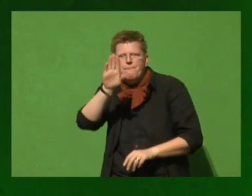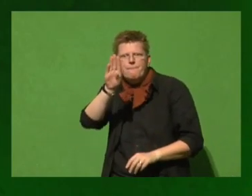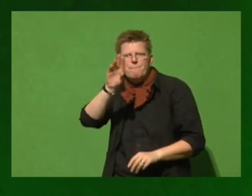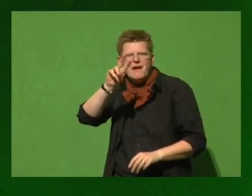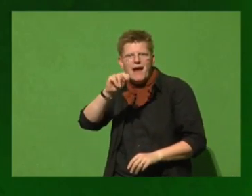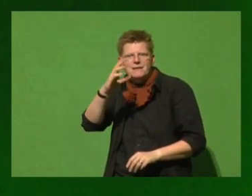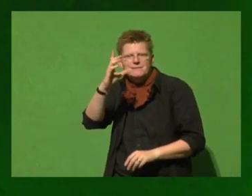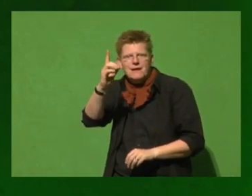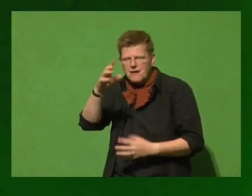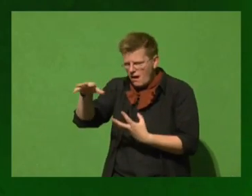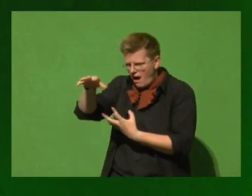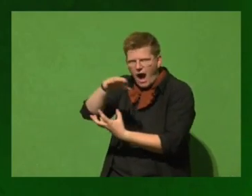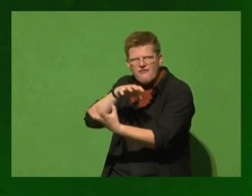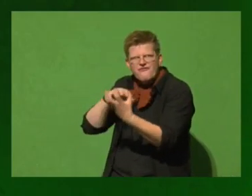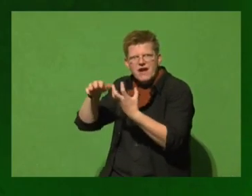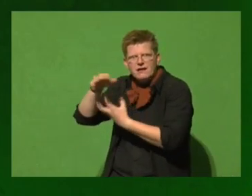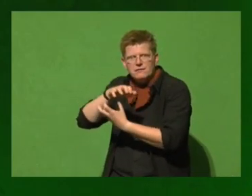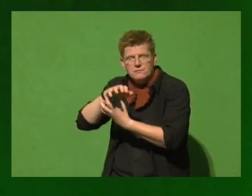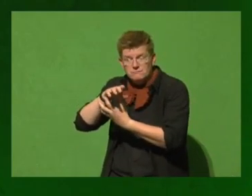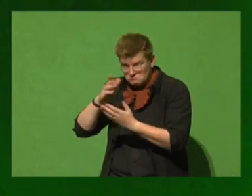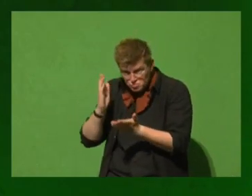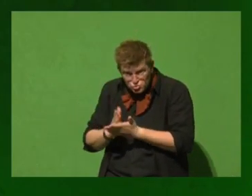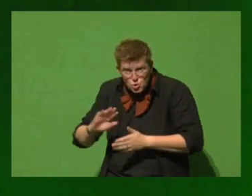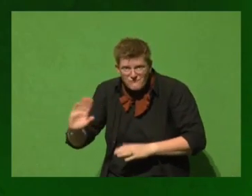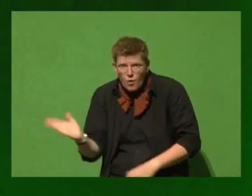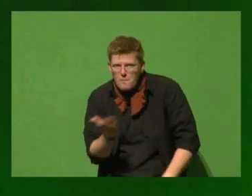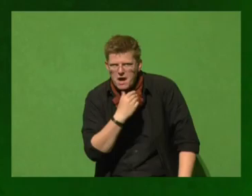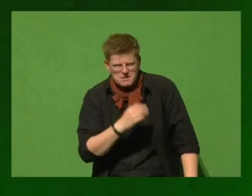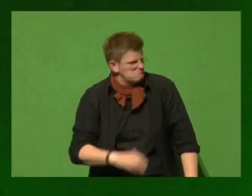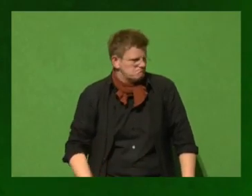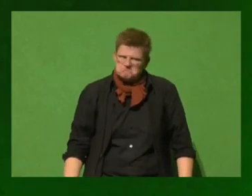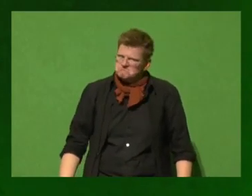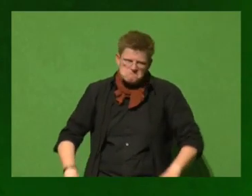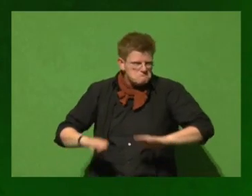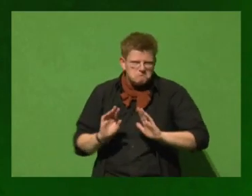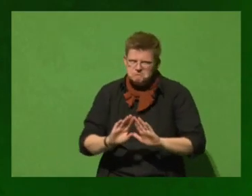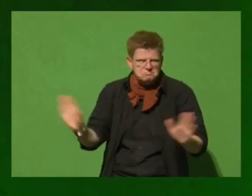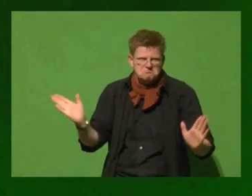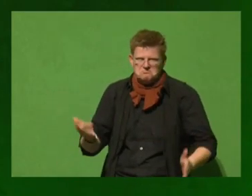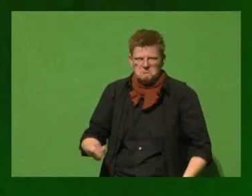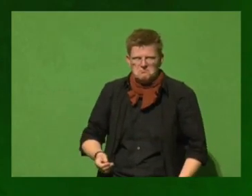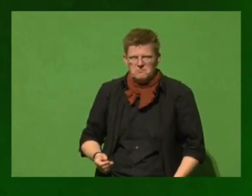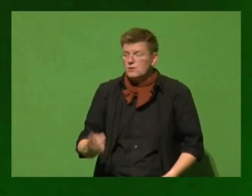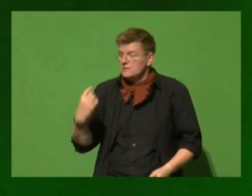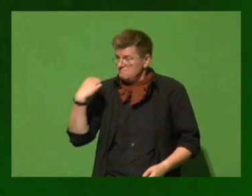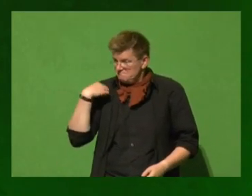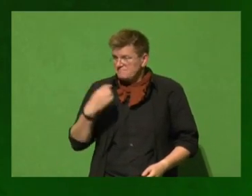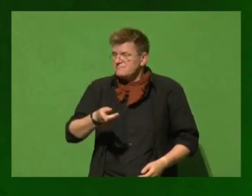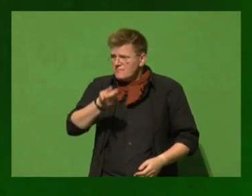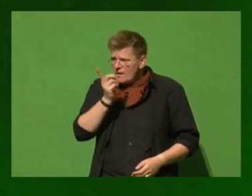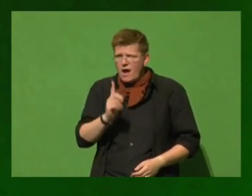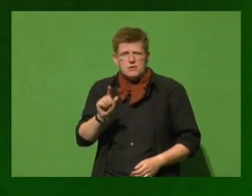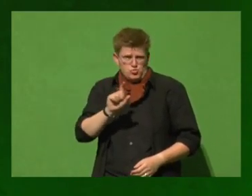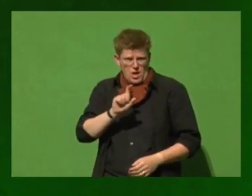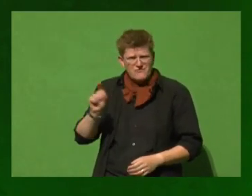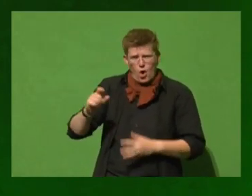diese ist bei weitem noch nicht vorbei. Und es sind auch 100 Wochen, in denen Angela